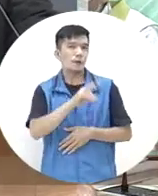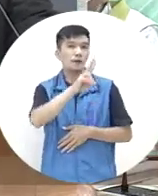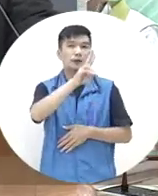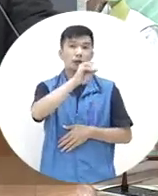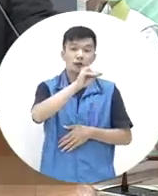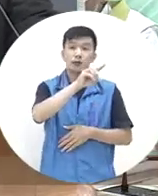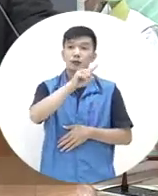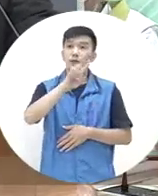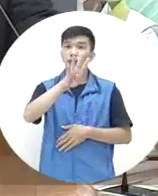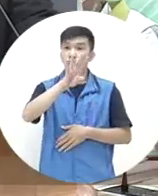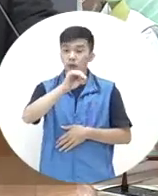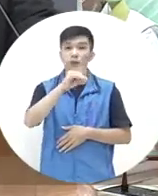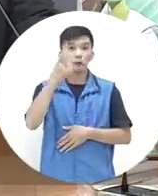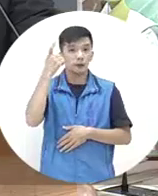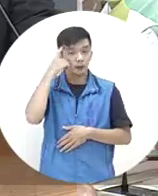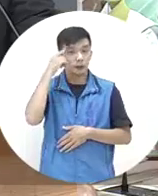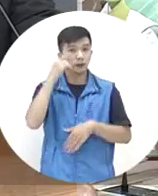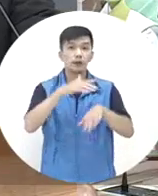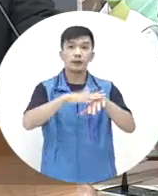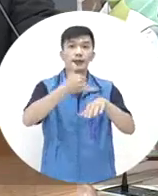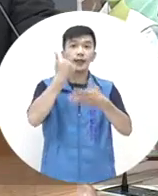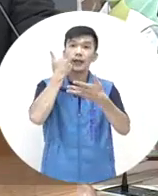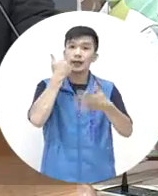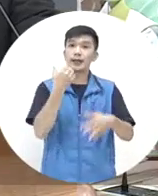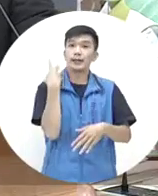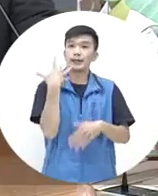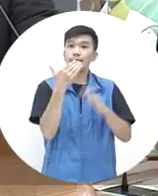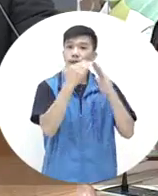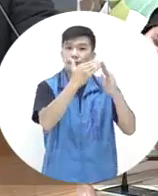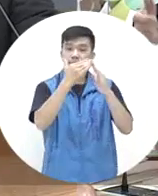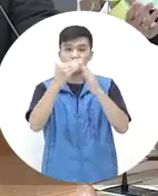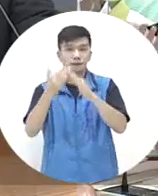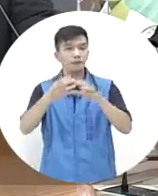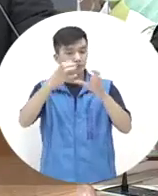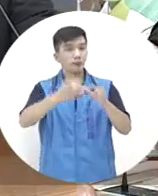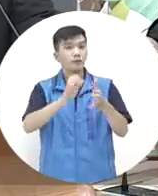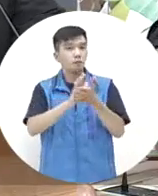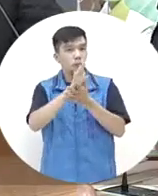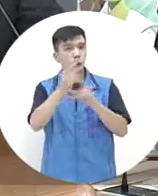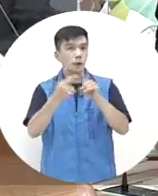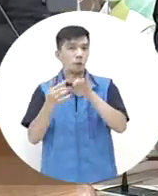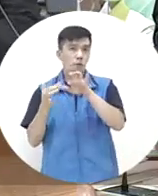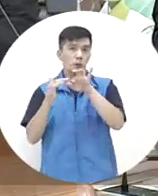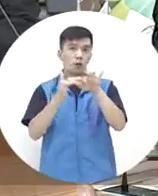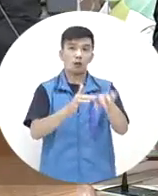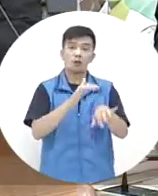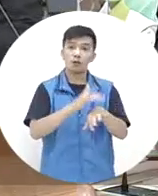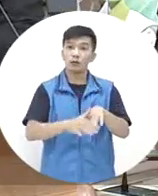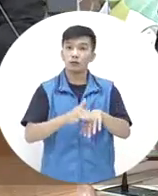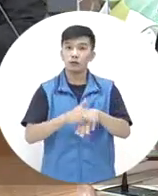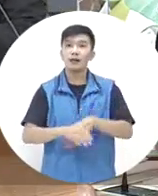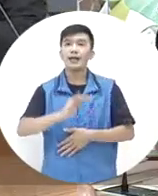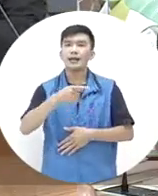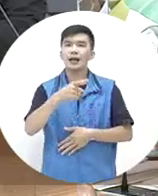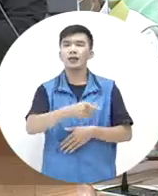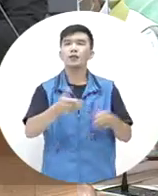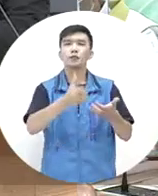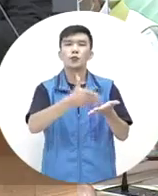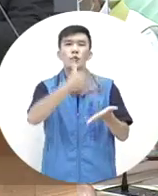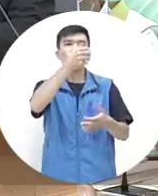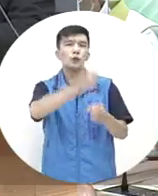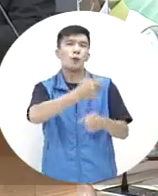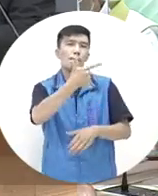展起来的目标值啦。 哦、 所以淡海新市镇的目标现在因为速度比较慢，所以没有迎头赶上。如果淡海新市